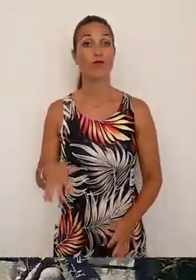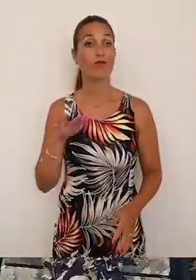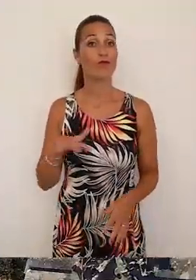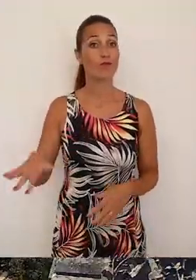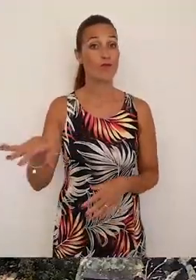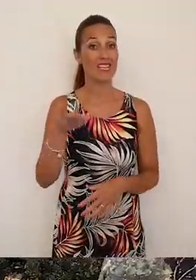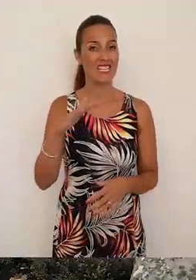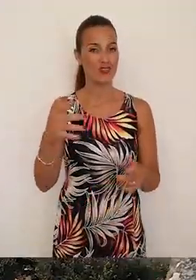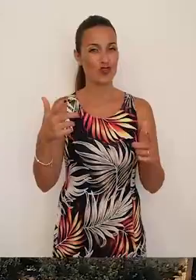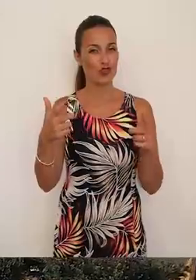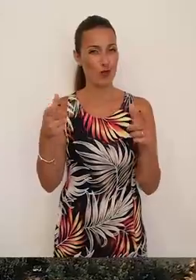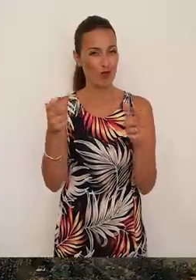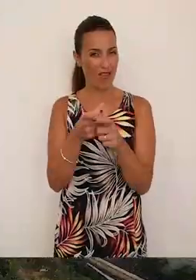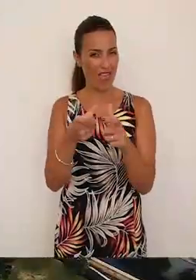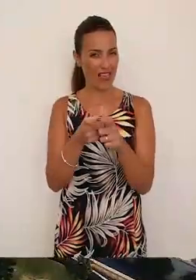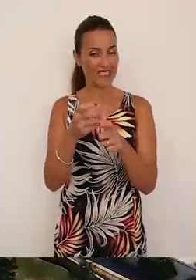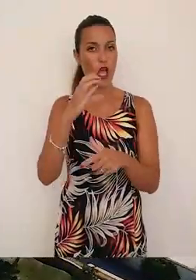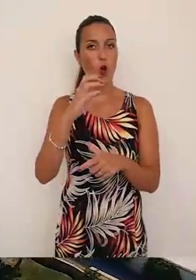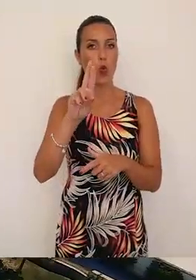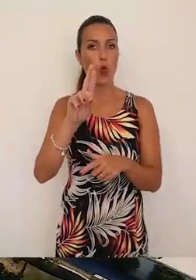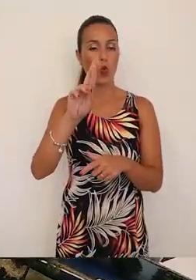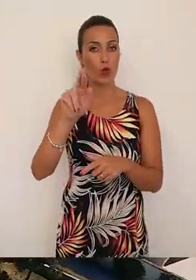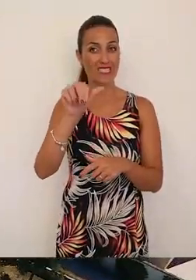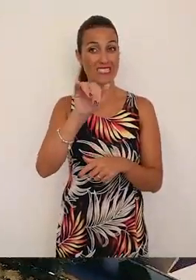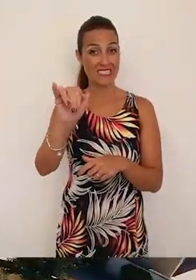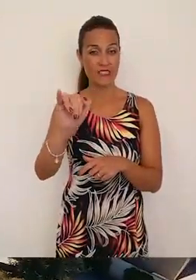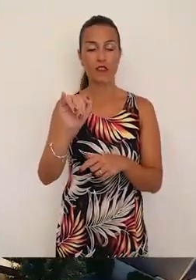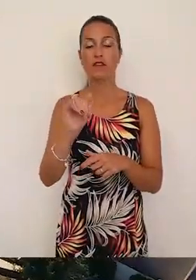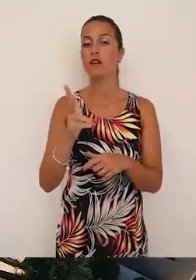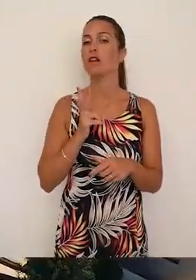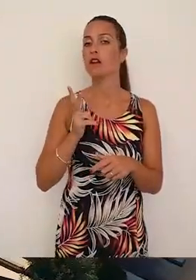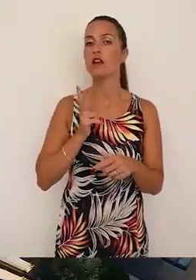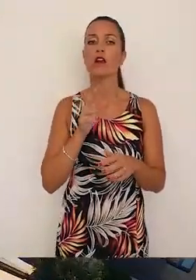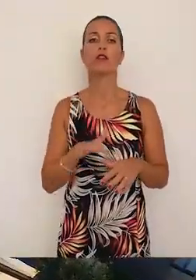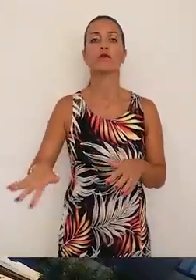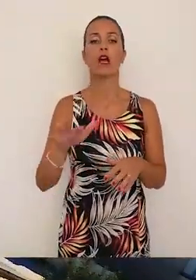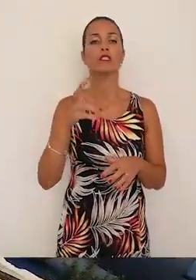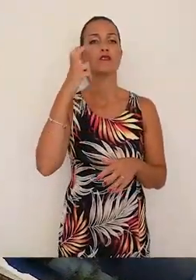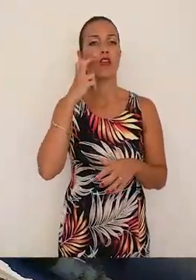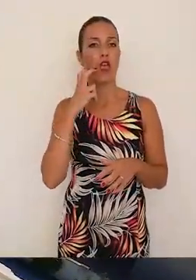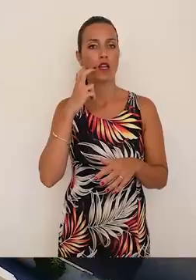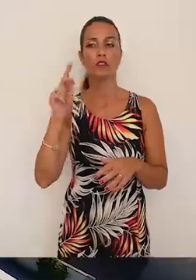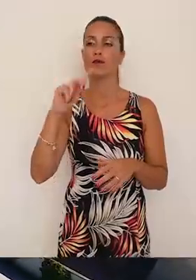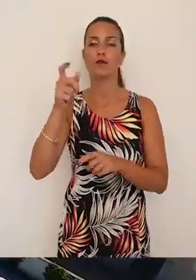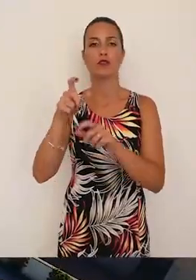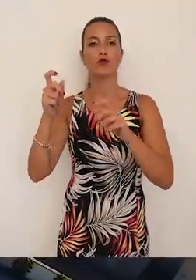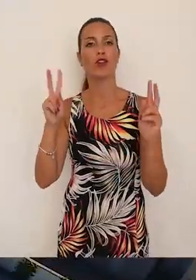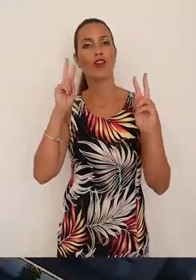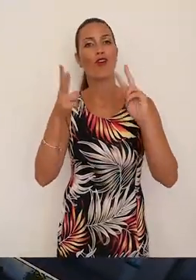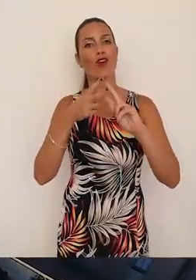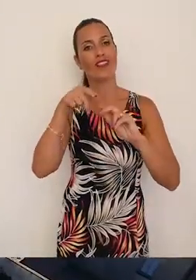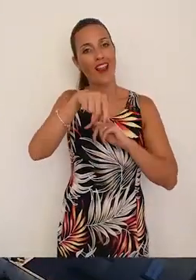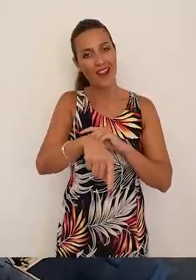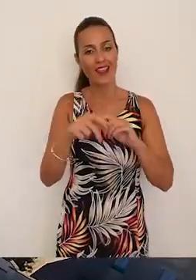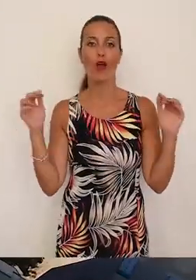Il paesaggio urbano di Curzi è nobilitato dalla presenza di ampi spazi verdi, importanti luoghi di incontro e di aggregazione sociale